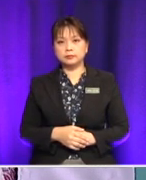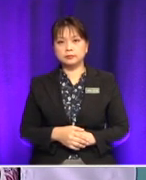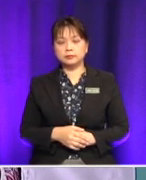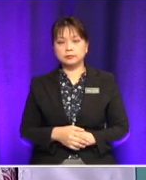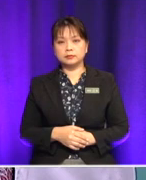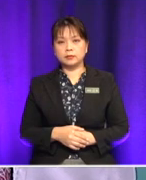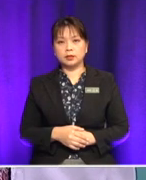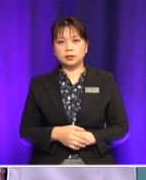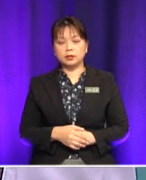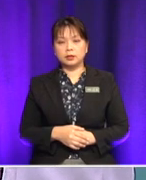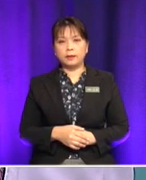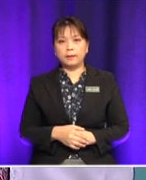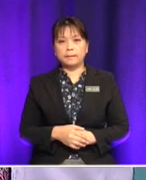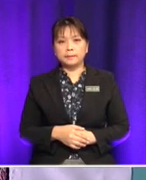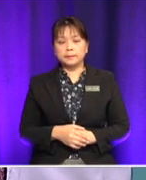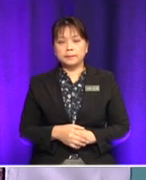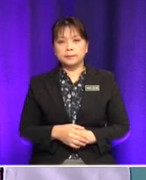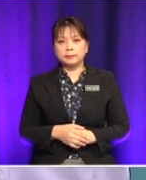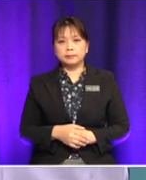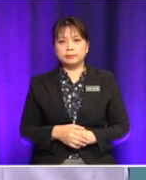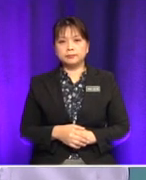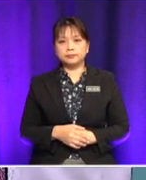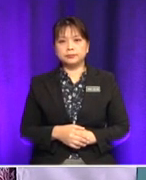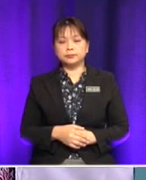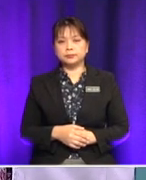Apakah Imbuhan yang digunakan dalamnya